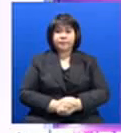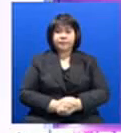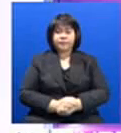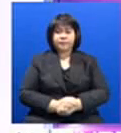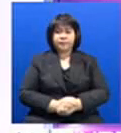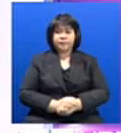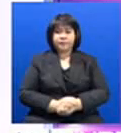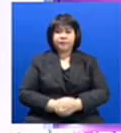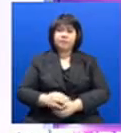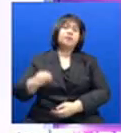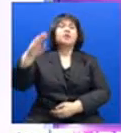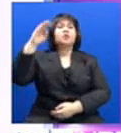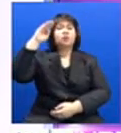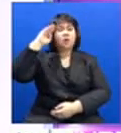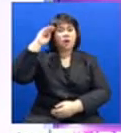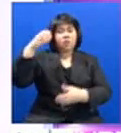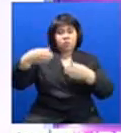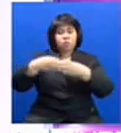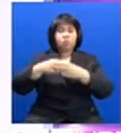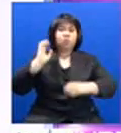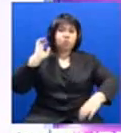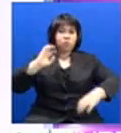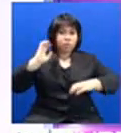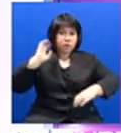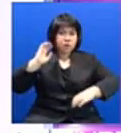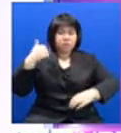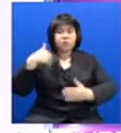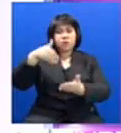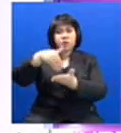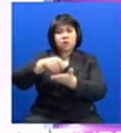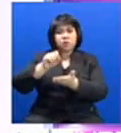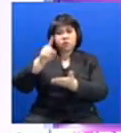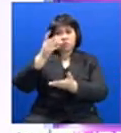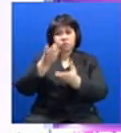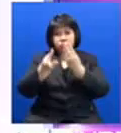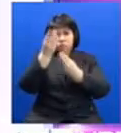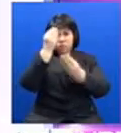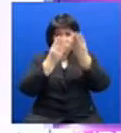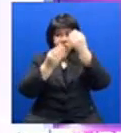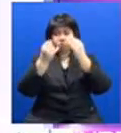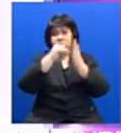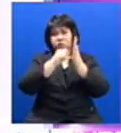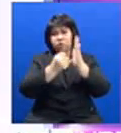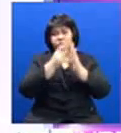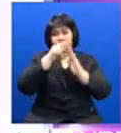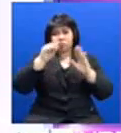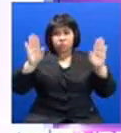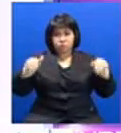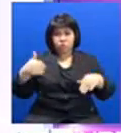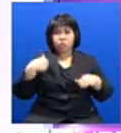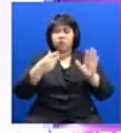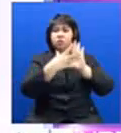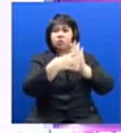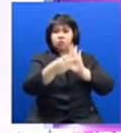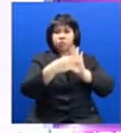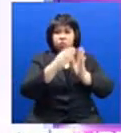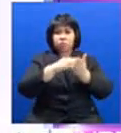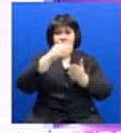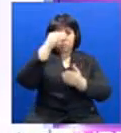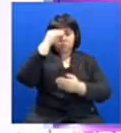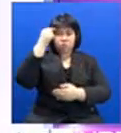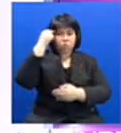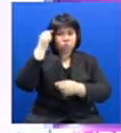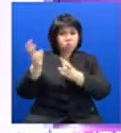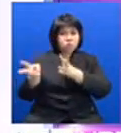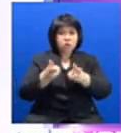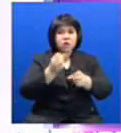มณฑลทหารบกที่13ลพบุรีร่วมกับศูนย์เรียนรู้และพัฒนาชาวนารุ่นใหม่จังหวัดชัยนาทจัดอบรมหลักสูตรเรียนรู้การทำนา